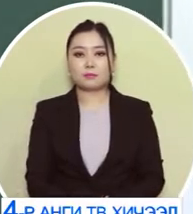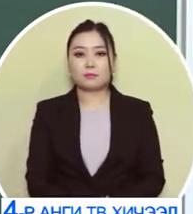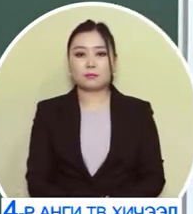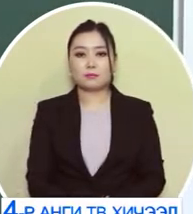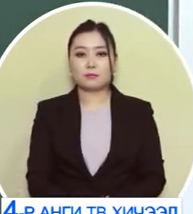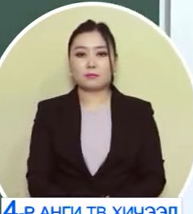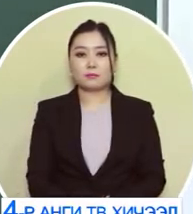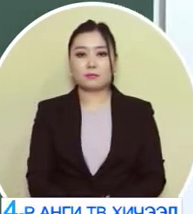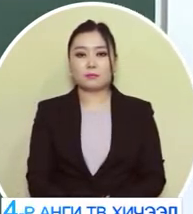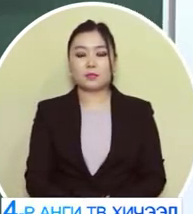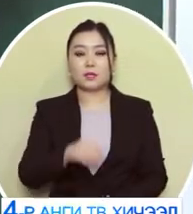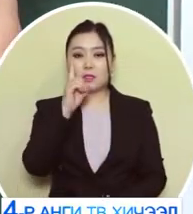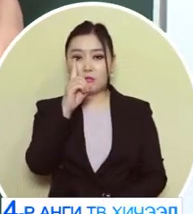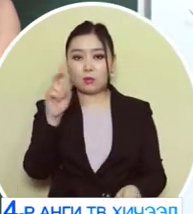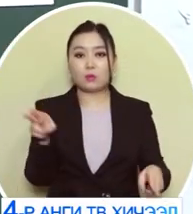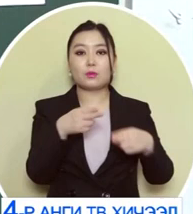сирағын алу полюсіне қосамыз.